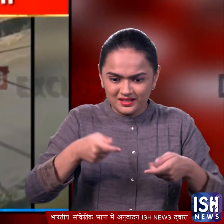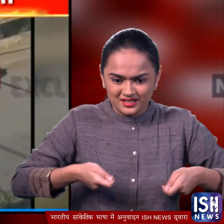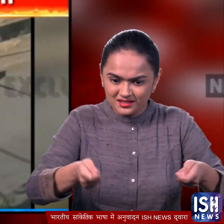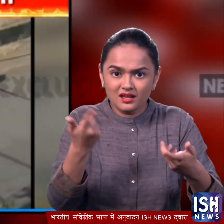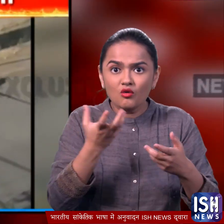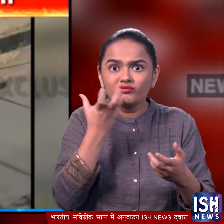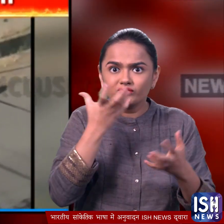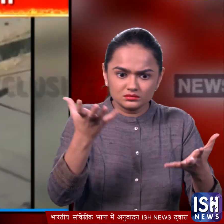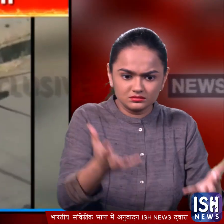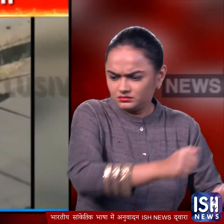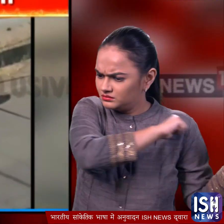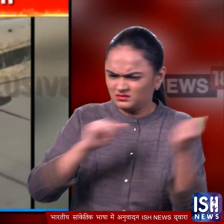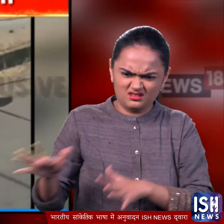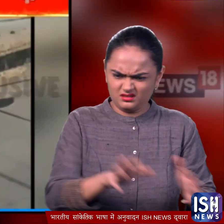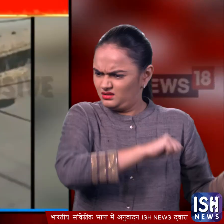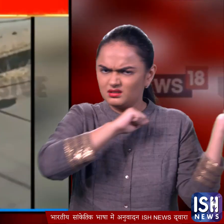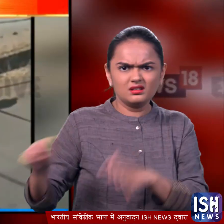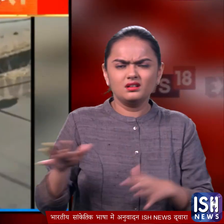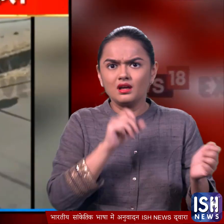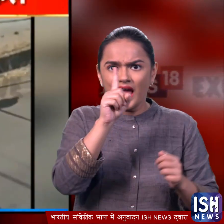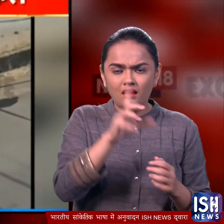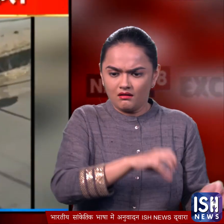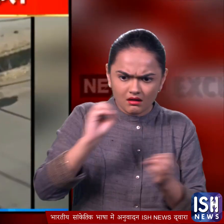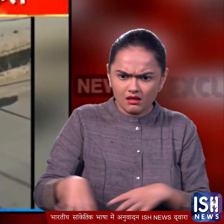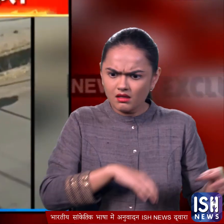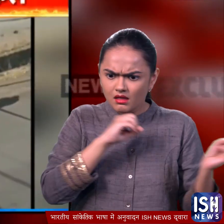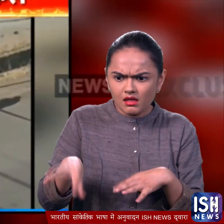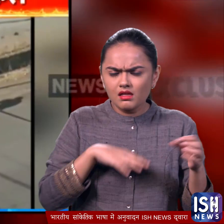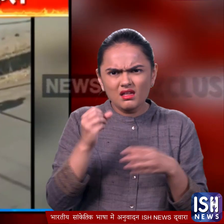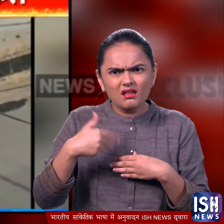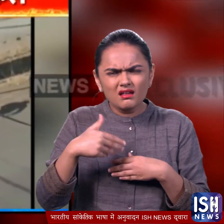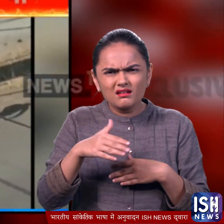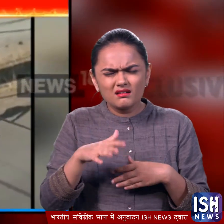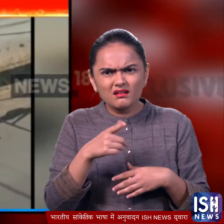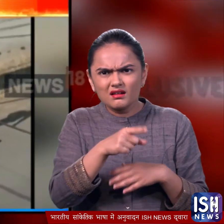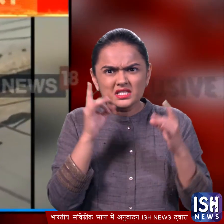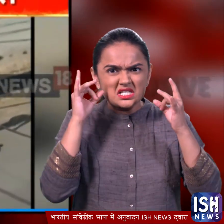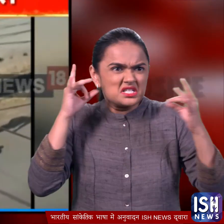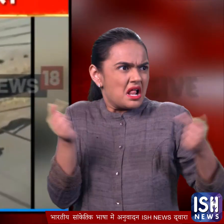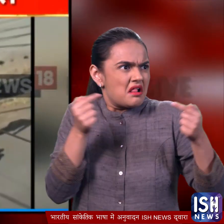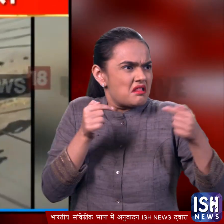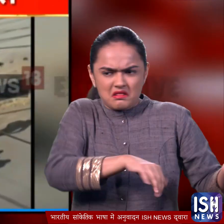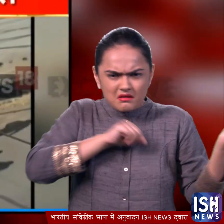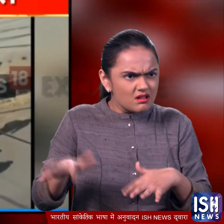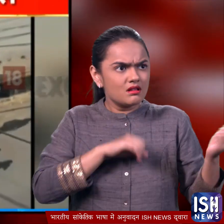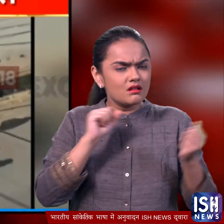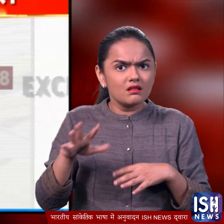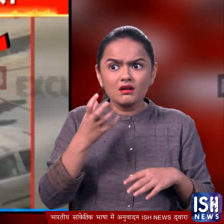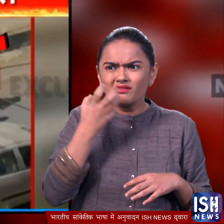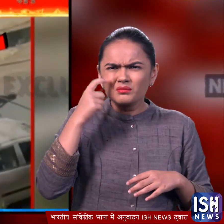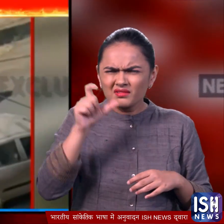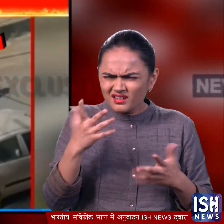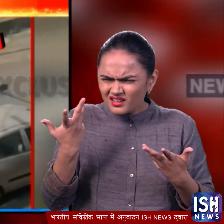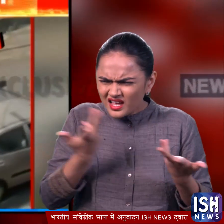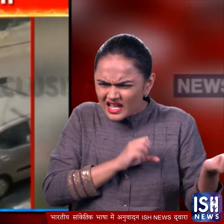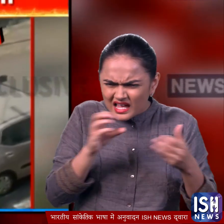ठेले पर रखे फलों को उठाकर नीचे फेंकने लगी। उस महिला ने एक एक कर कई फल सड़क पर गिराए और इस दौरान वो लगातार बहस करती नजर आई।